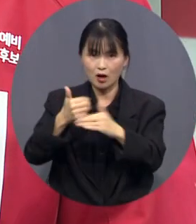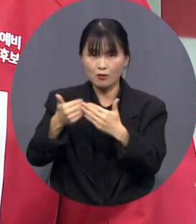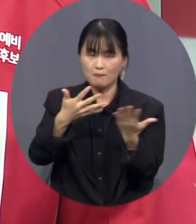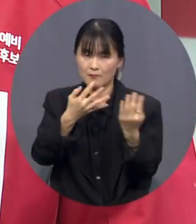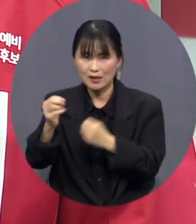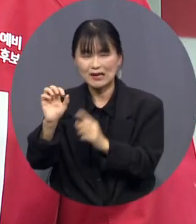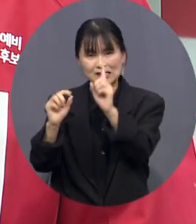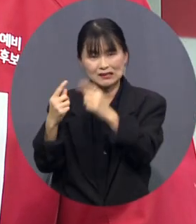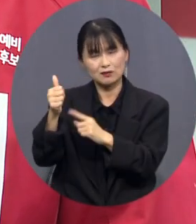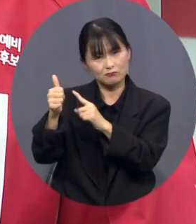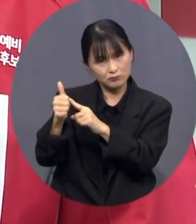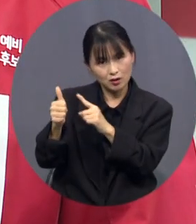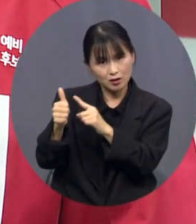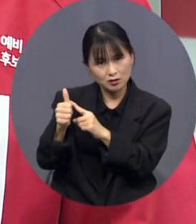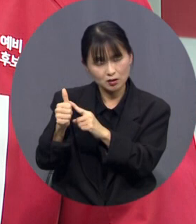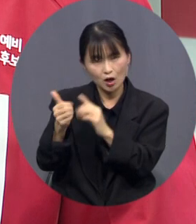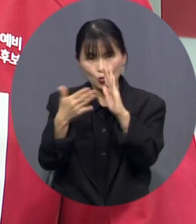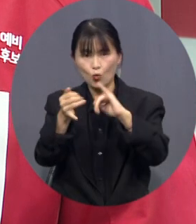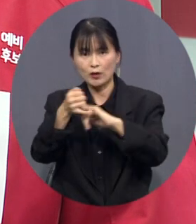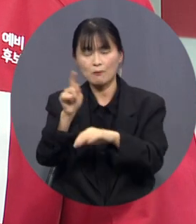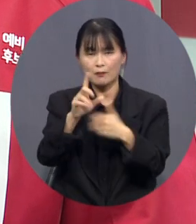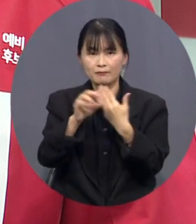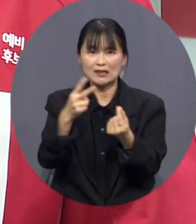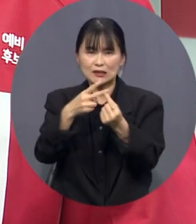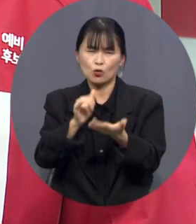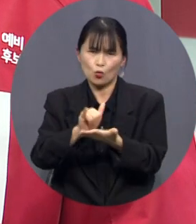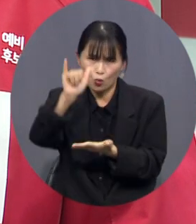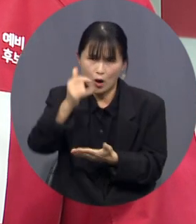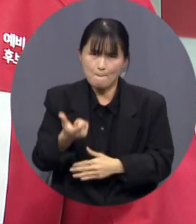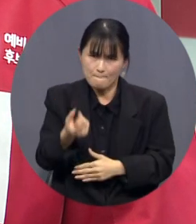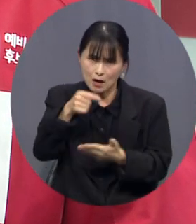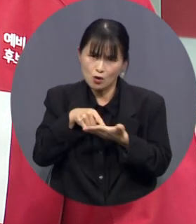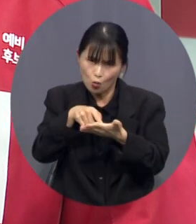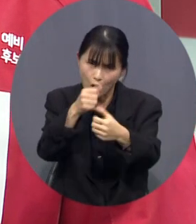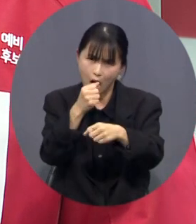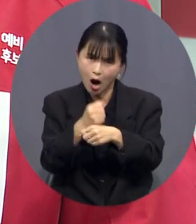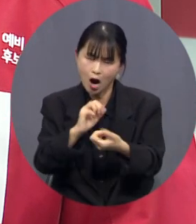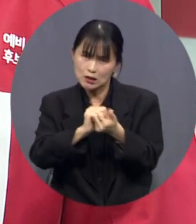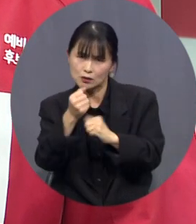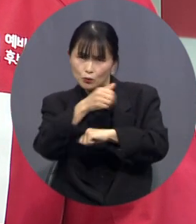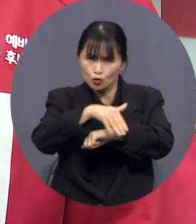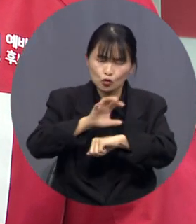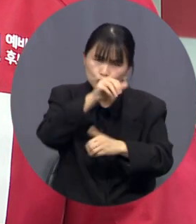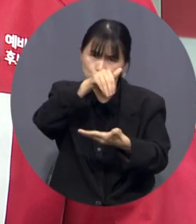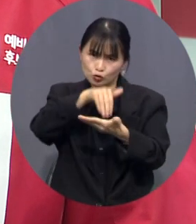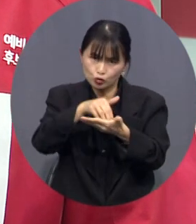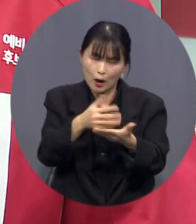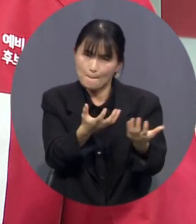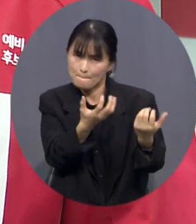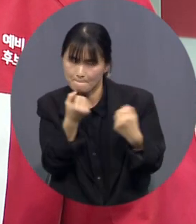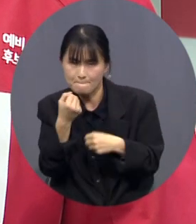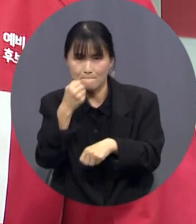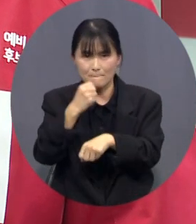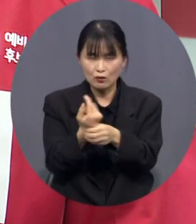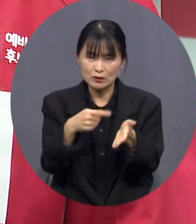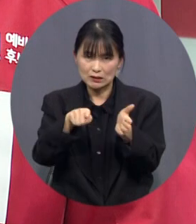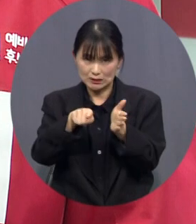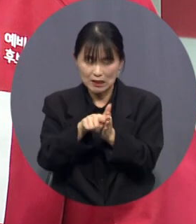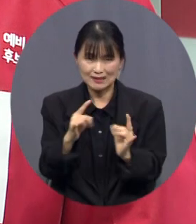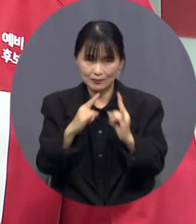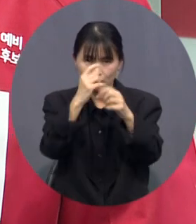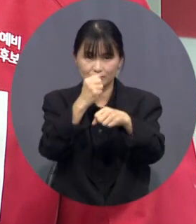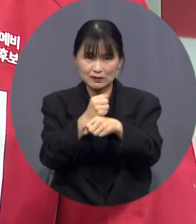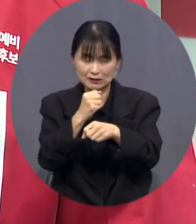예비후보는 대표공약으로 제 2공항의 조속한 추진과 함께 스포츠 훈련 메카 조성을 위한 스프링캠프 유치